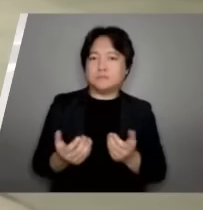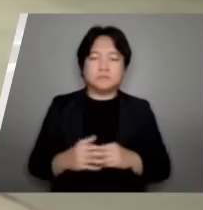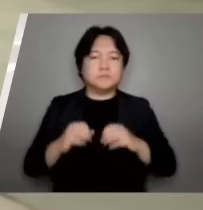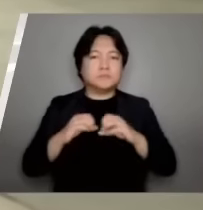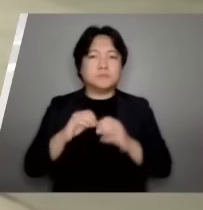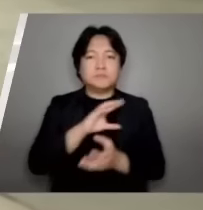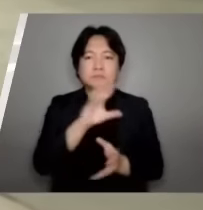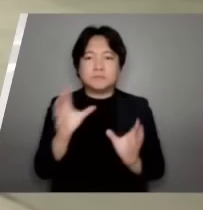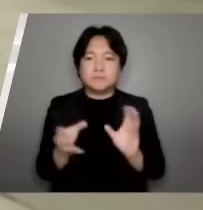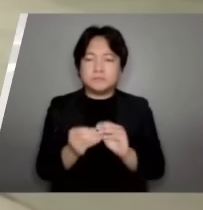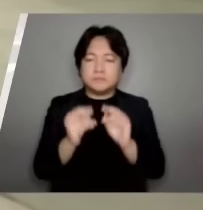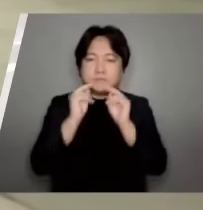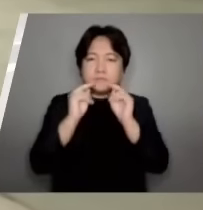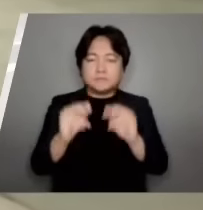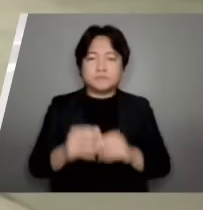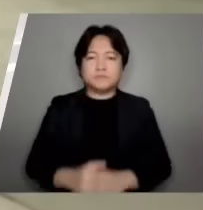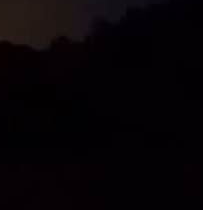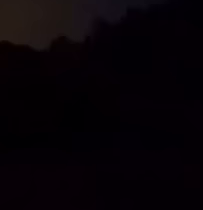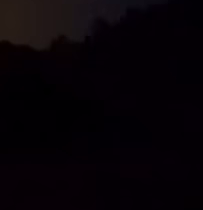EJ Gomez, ang inyong saksi.